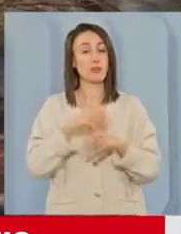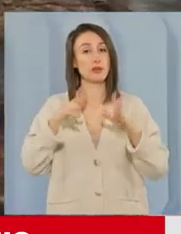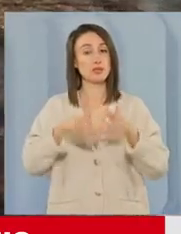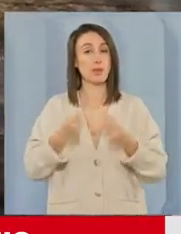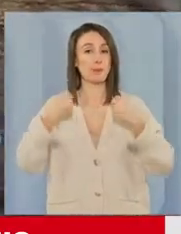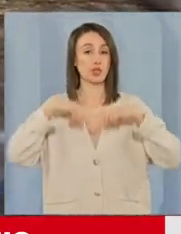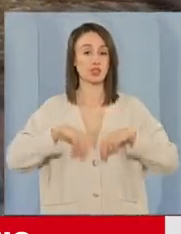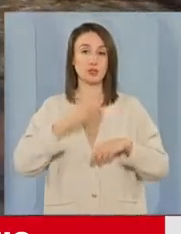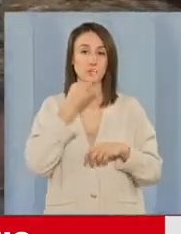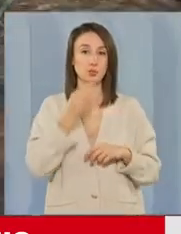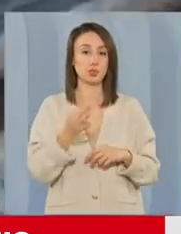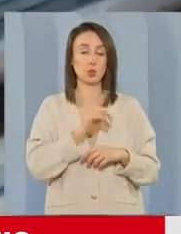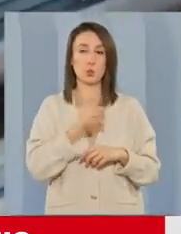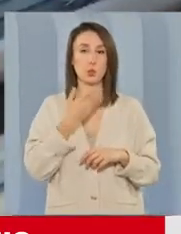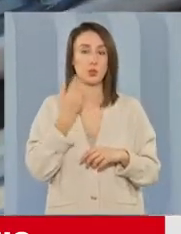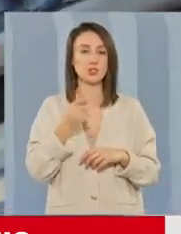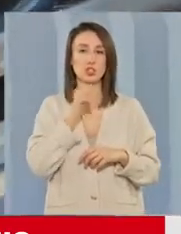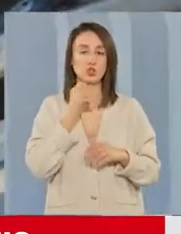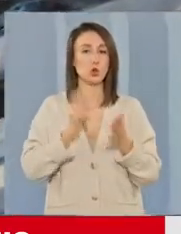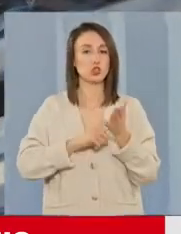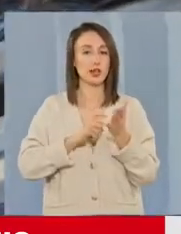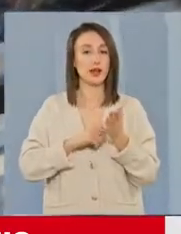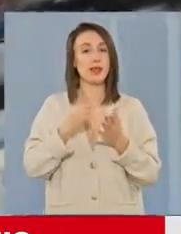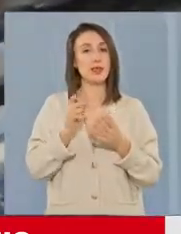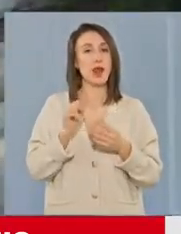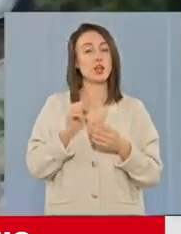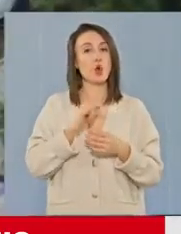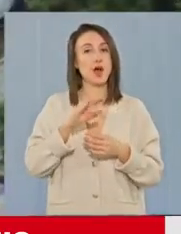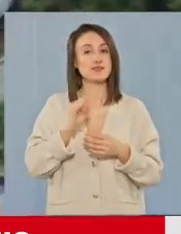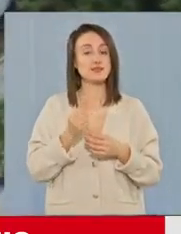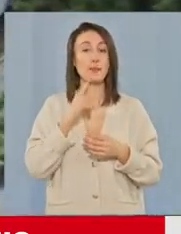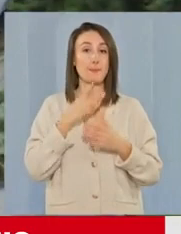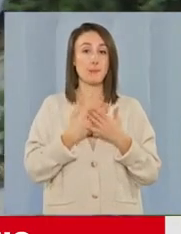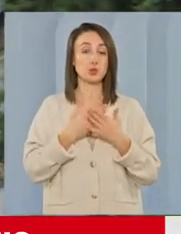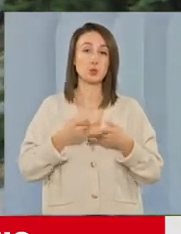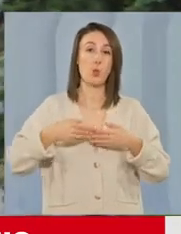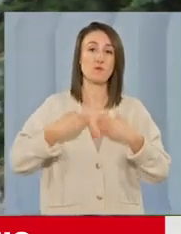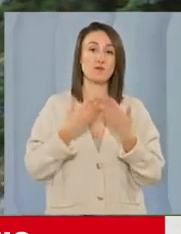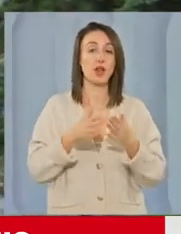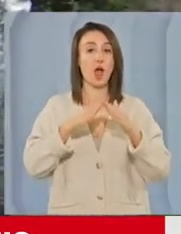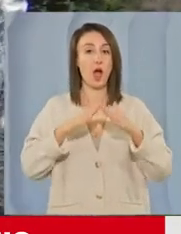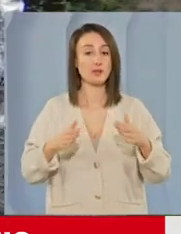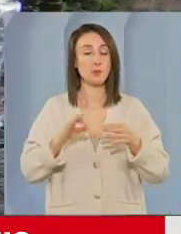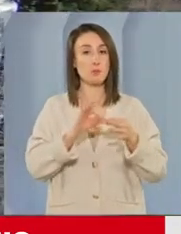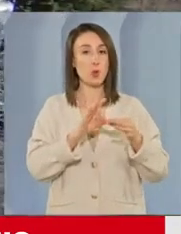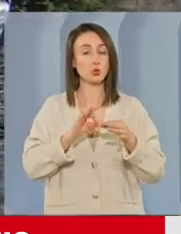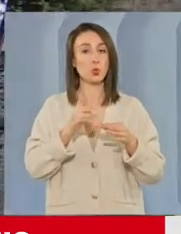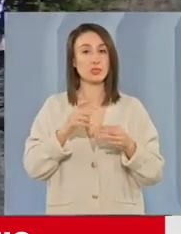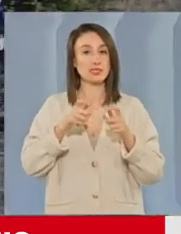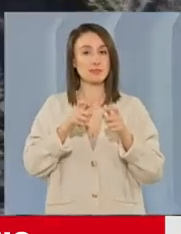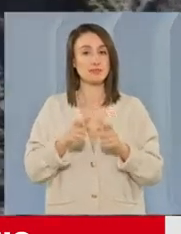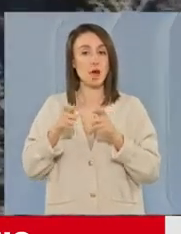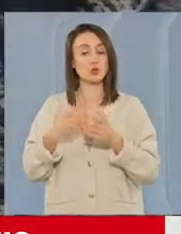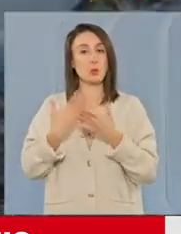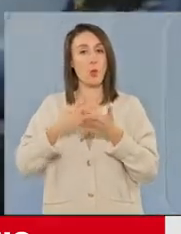administrația prezidențială susține că nu există nicio solicitare din partea lui Klaus Iohannis pentru atribuirea unei locuințe de protocol și a unui spațiu